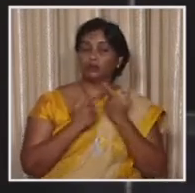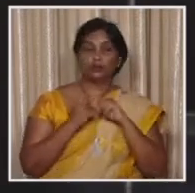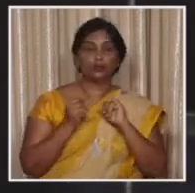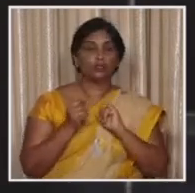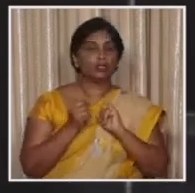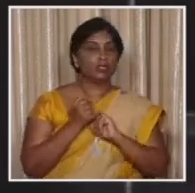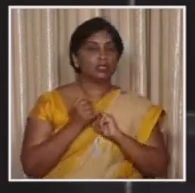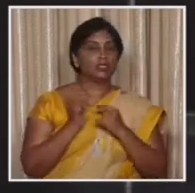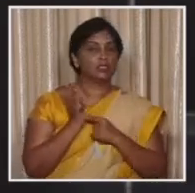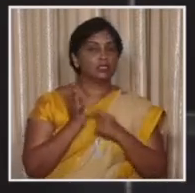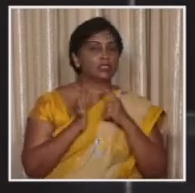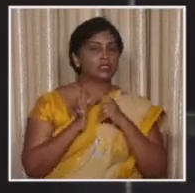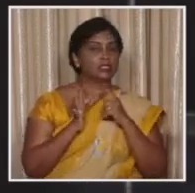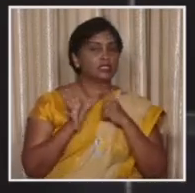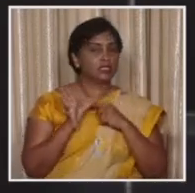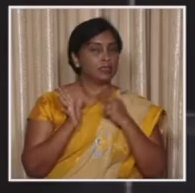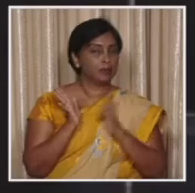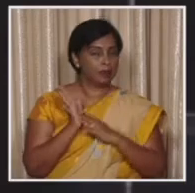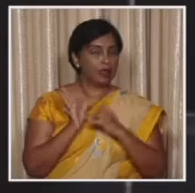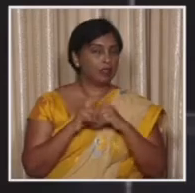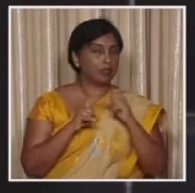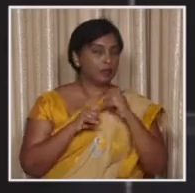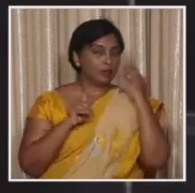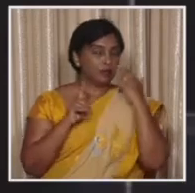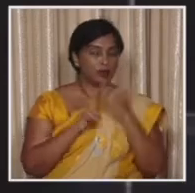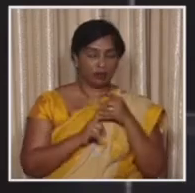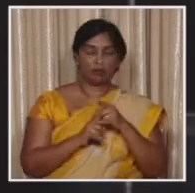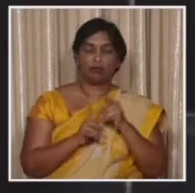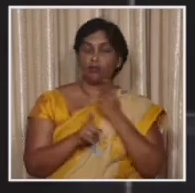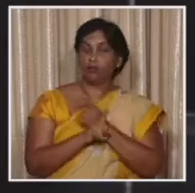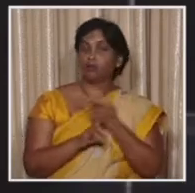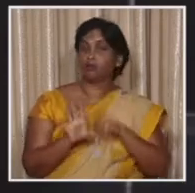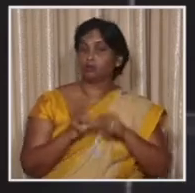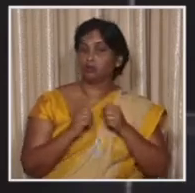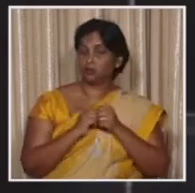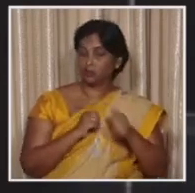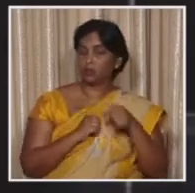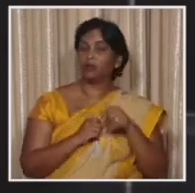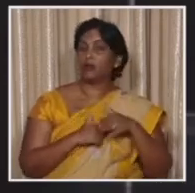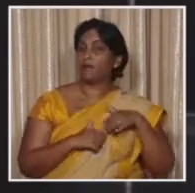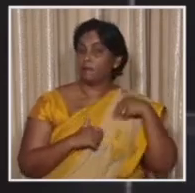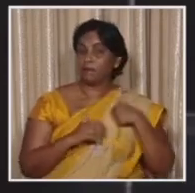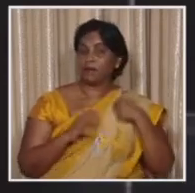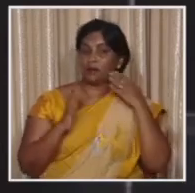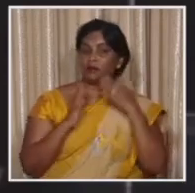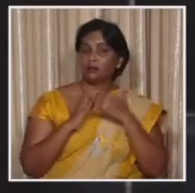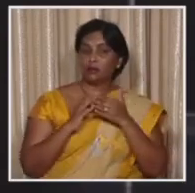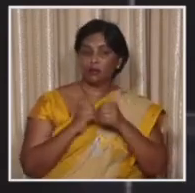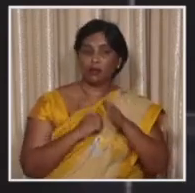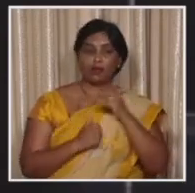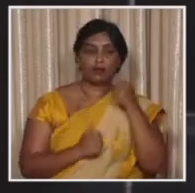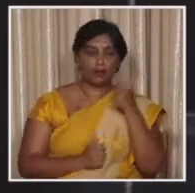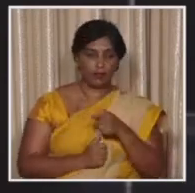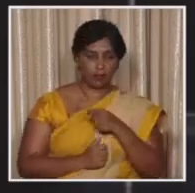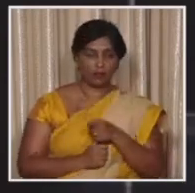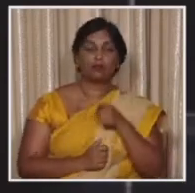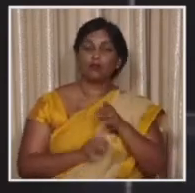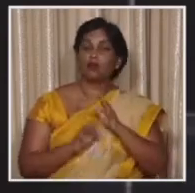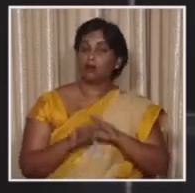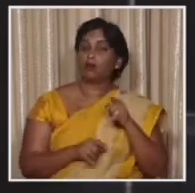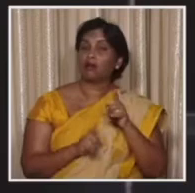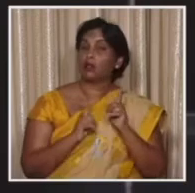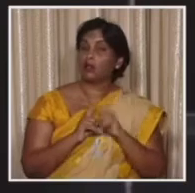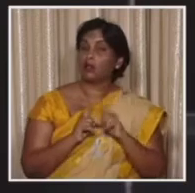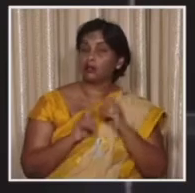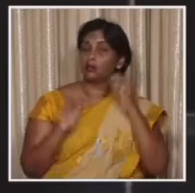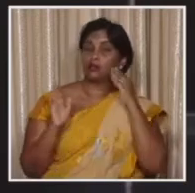අධ්‍යාපනය ගැන වැඩි සැලකිල්ලක් දක්වන යුගයක එම ශාස්ත්‍රය සඳහා ගුරුන් පුහුණු කිරීම කටයුතු වලට ප්‍රමුඛතාව දී කටයුතු කිරීම ඉතාම වැදගත්. මේ දරුවන්ට